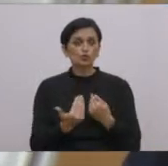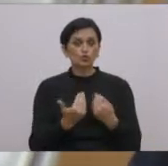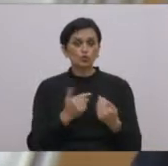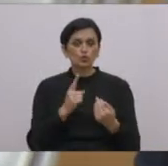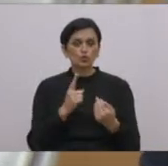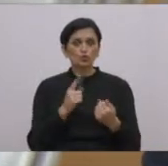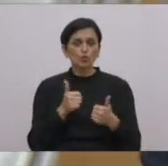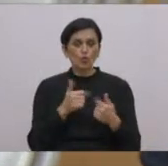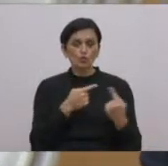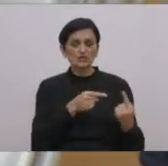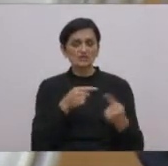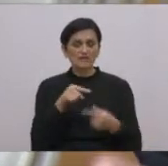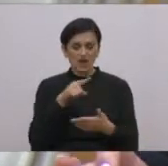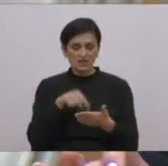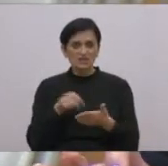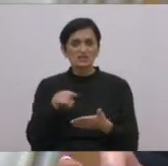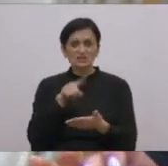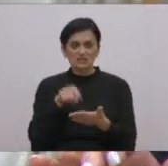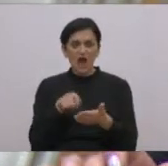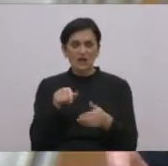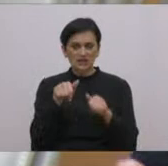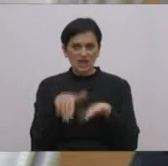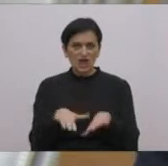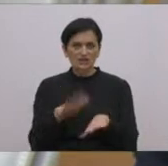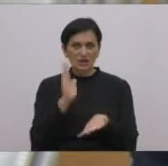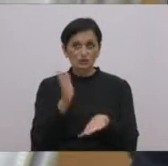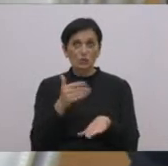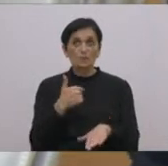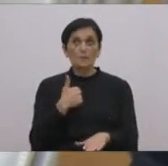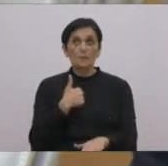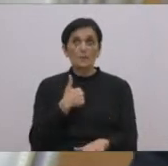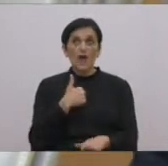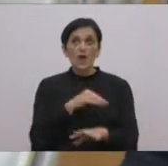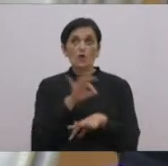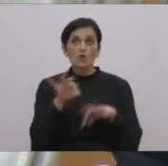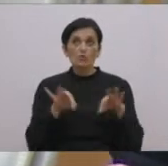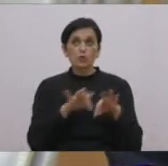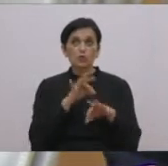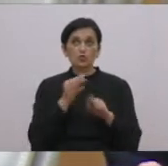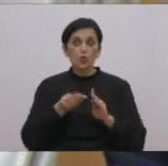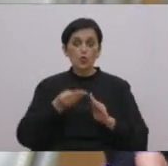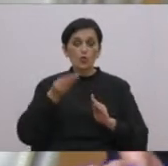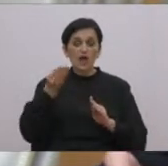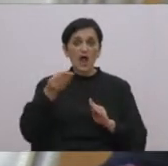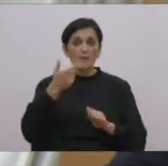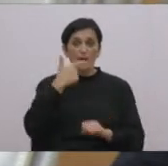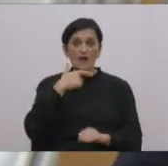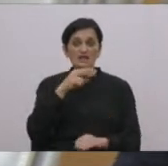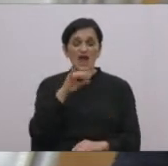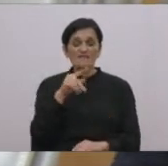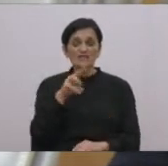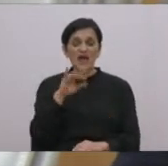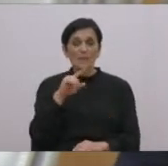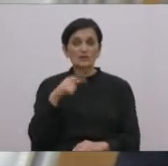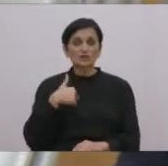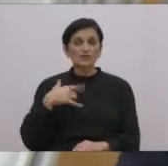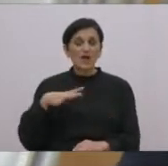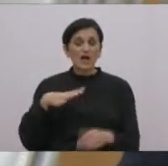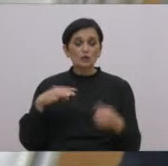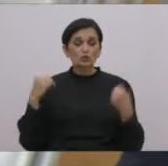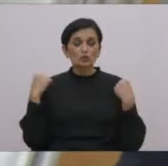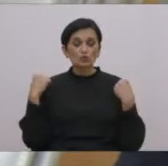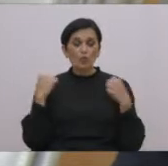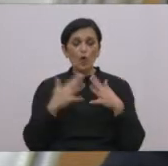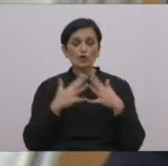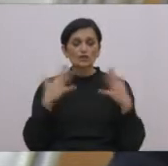s-a sakit, hepse, s-a sakit, hepse, s-a sakit, hepse, s-a sakit, s-a sakit, s-a sakit, s-a sakit, s-a sakit, s-a sakit, s-a sakit, s-a sakit, s-a